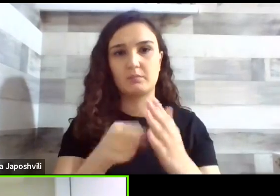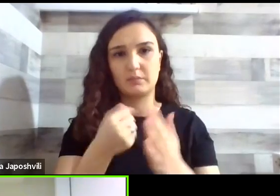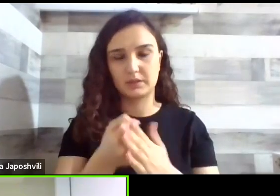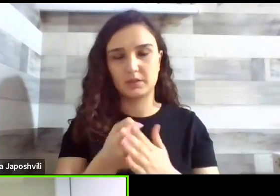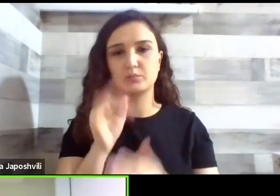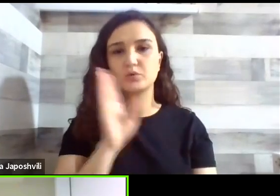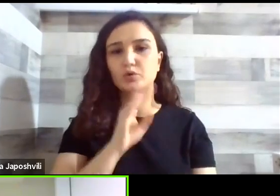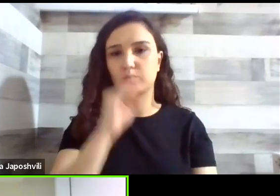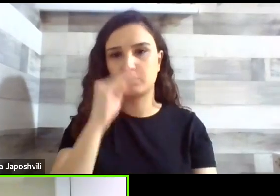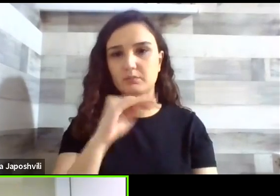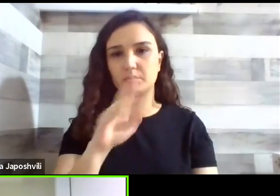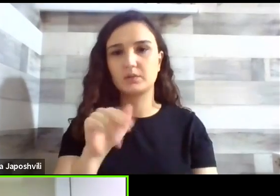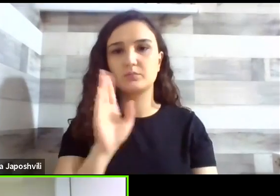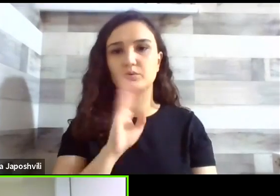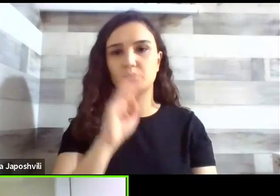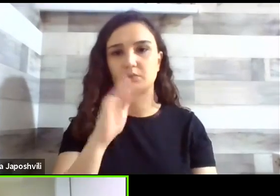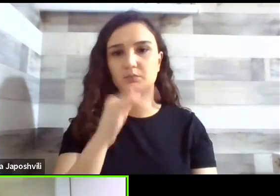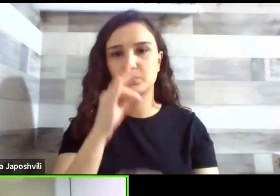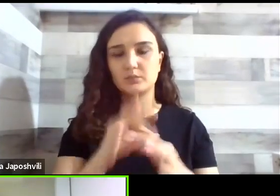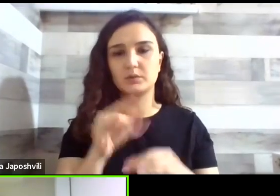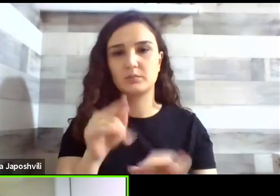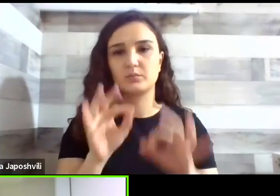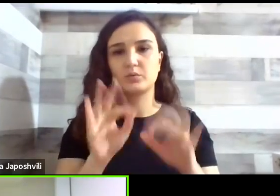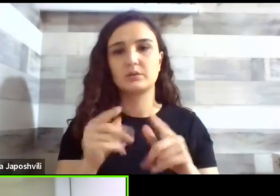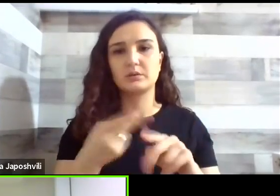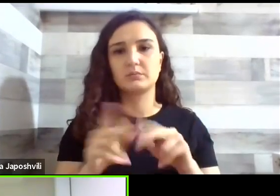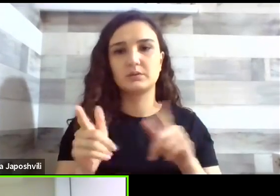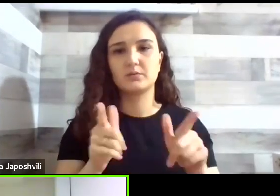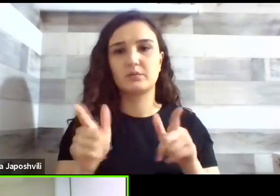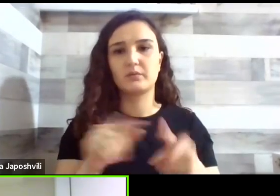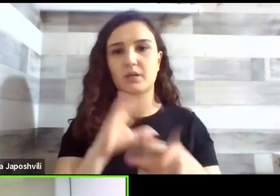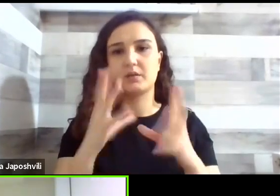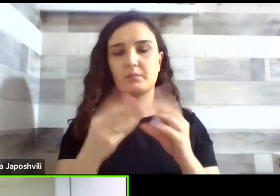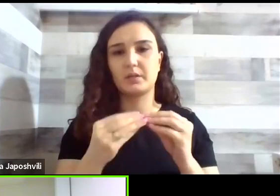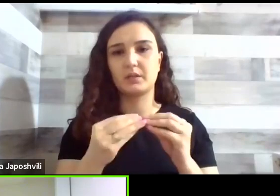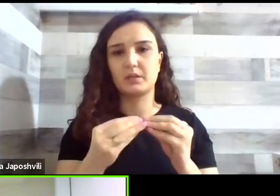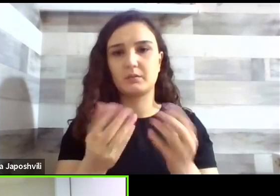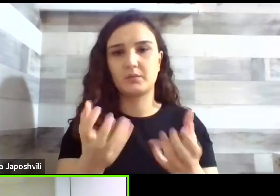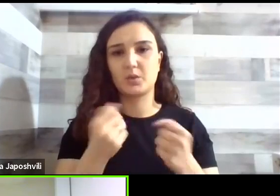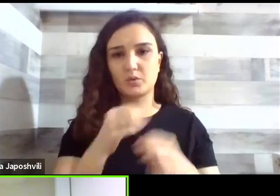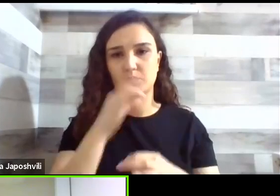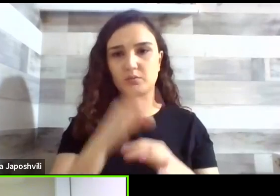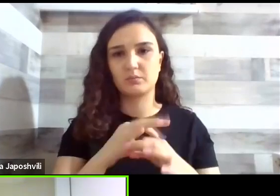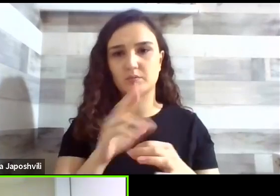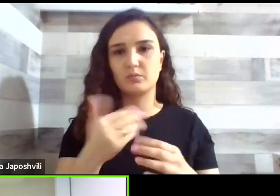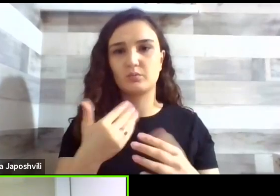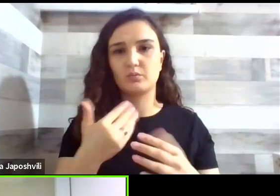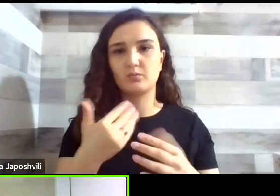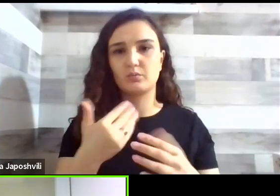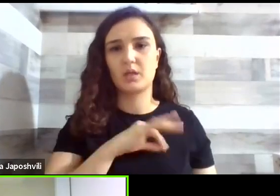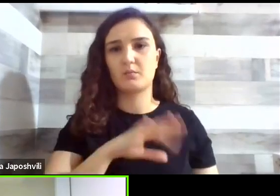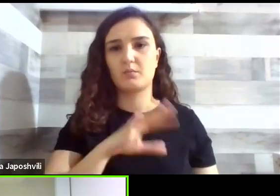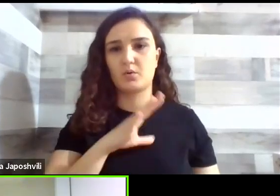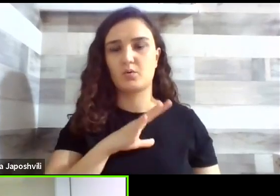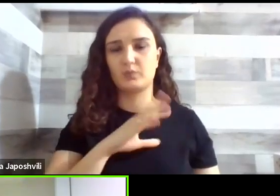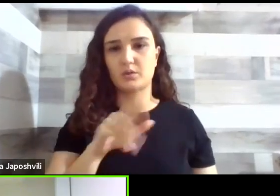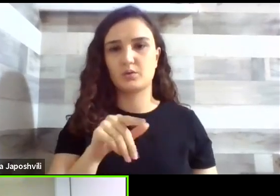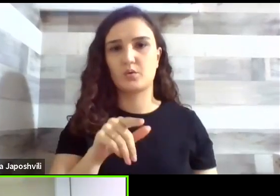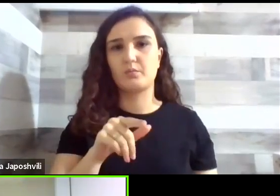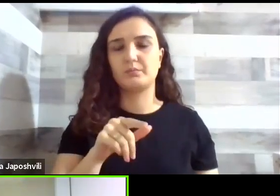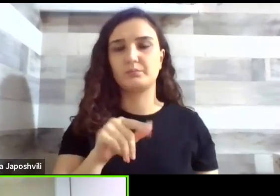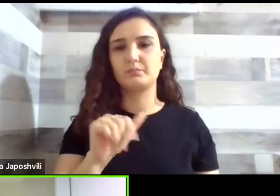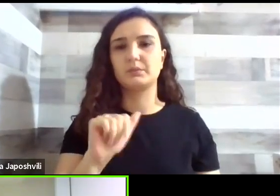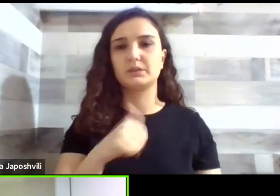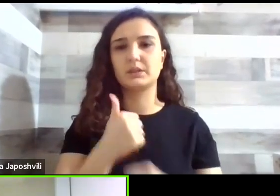შობლამდე და მშობლის პასუხისმგებლობა სწორედ ის მზაობა, რომ ეს ყველაფერი აიღოს და უკვე გამოყენება მისცეს, ხო, ამას.